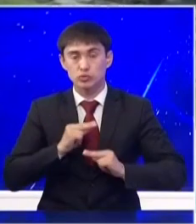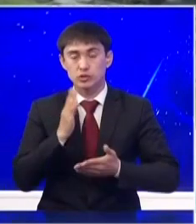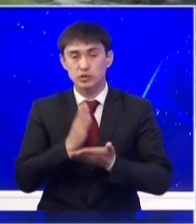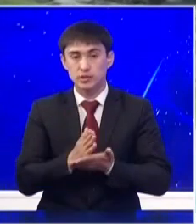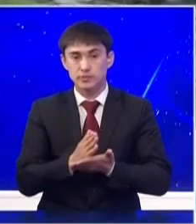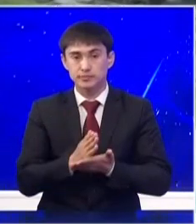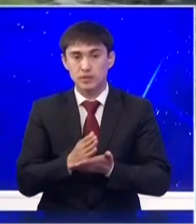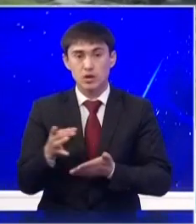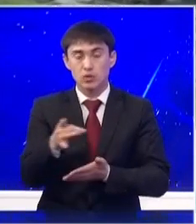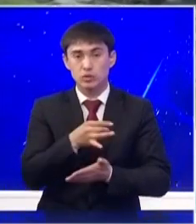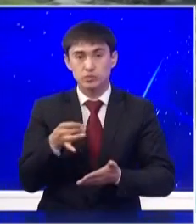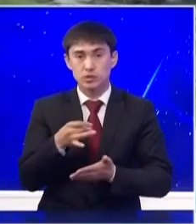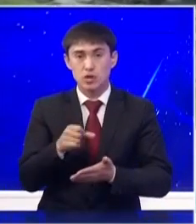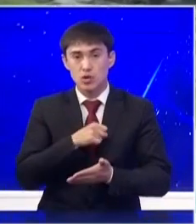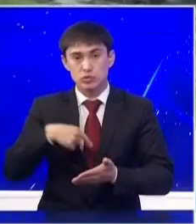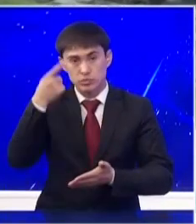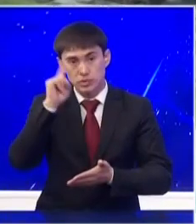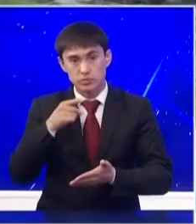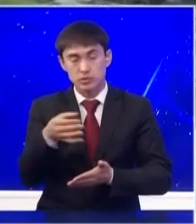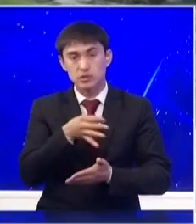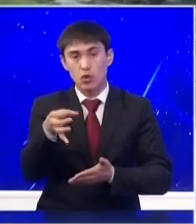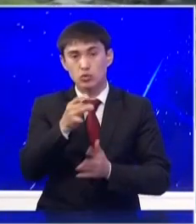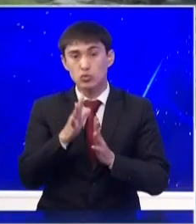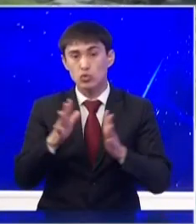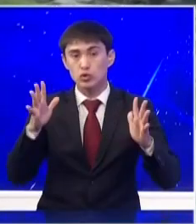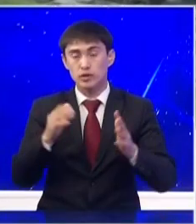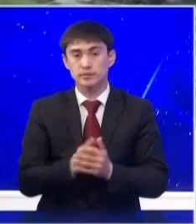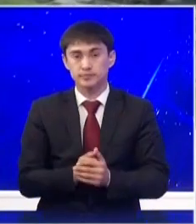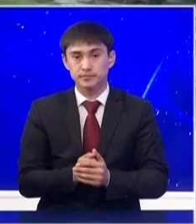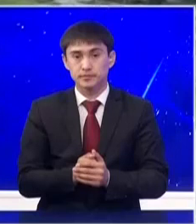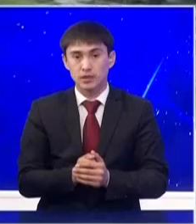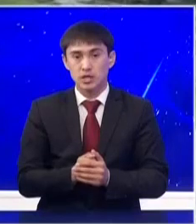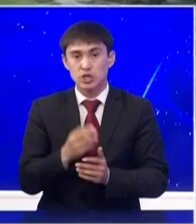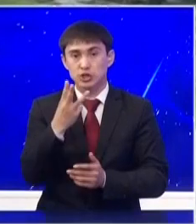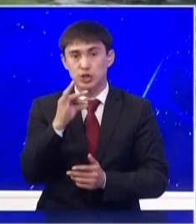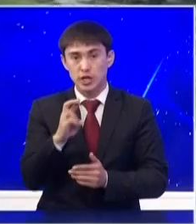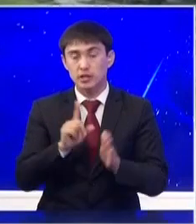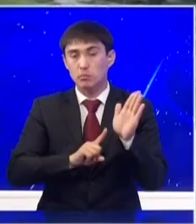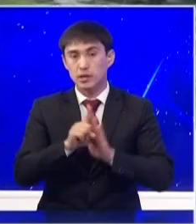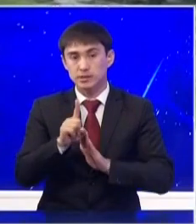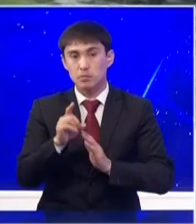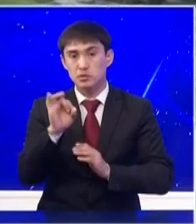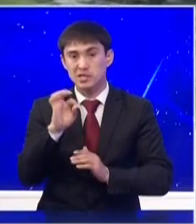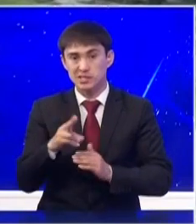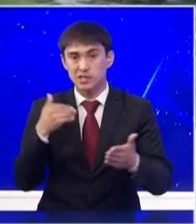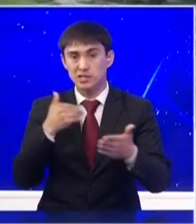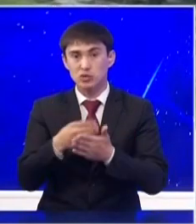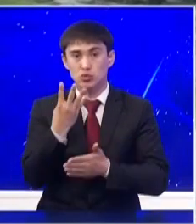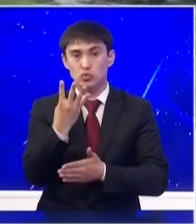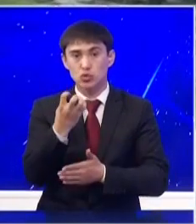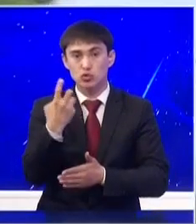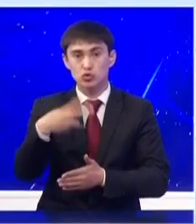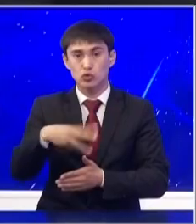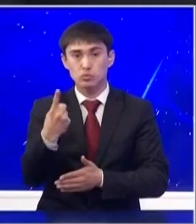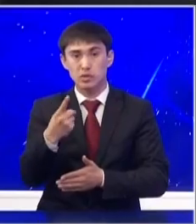жұмыс жасайды ауданымызда. Өздеріңіз білесіздер, біздің ауданымыз өте үлкен, ауқымды аудандардың бірі. Шелек өңірінен бастап, осы Есік өңіріне дейін 431